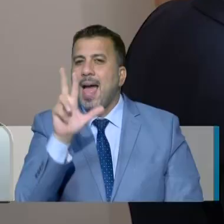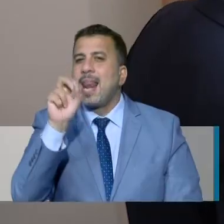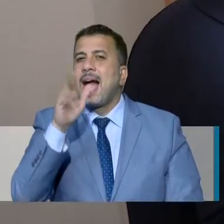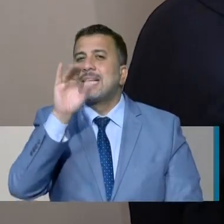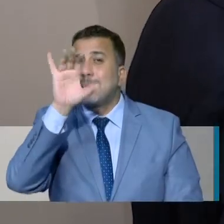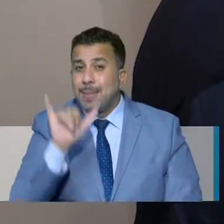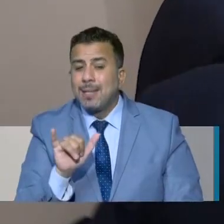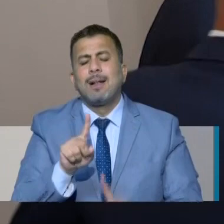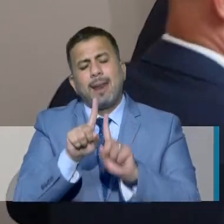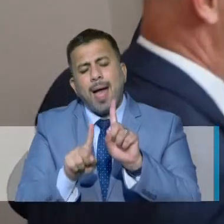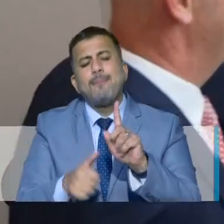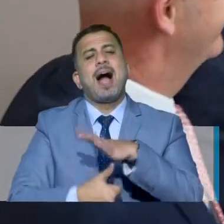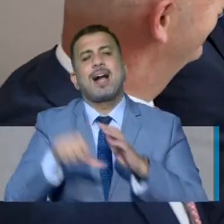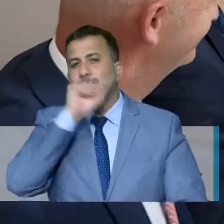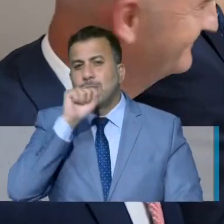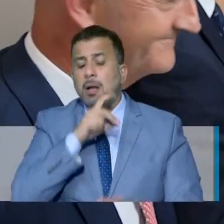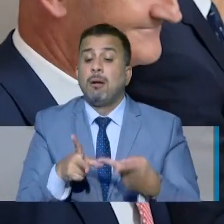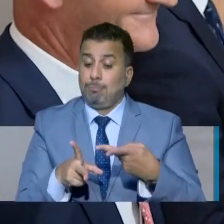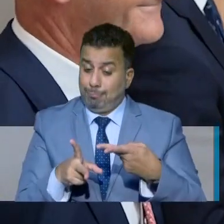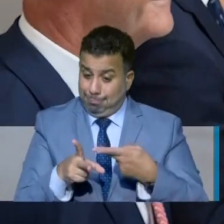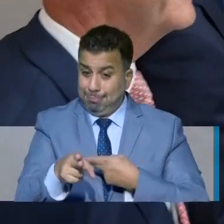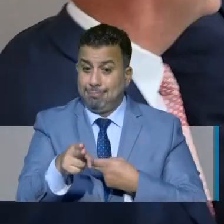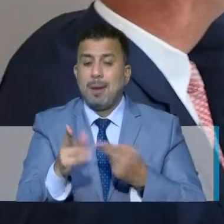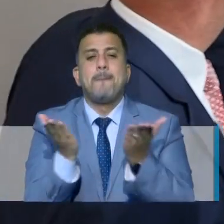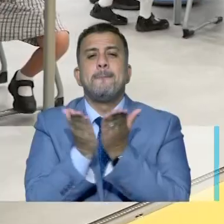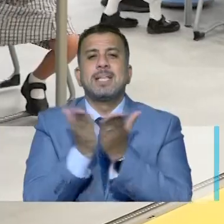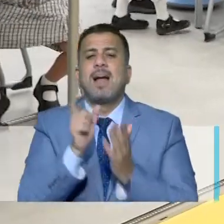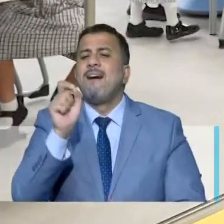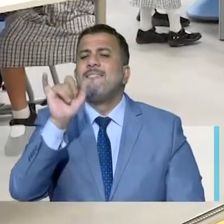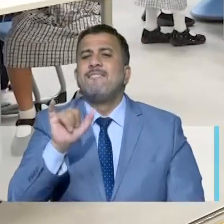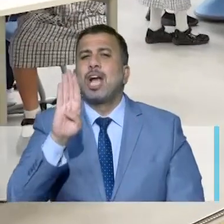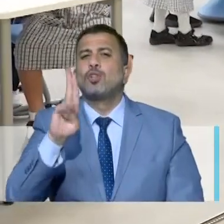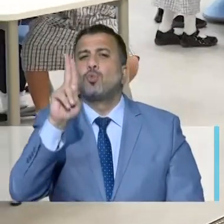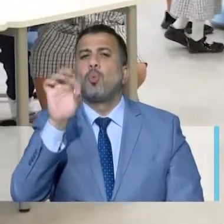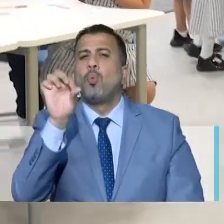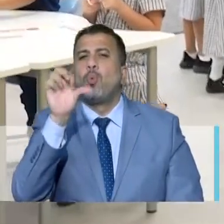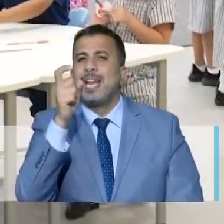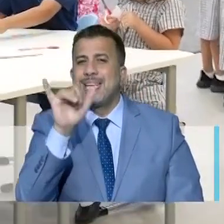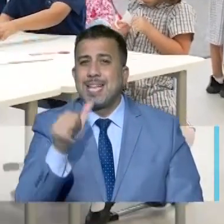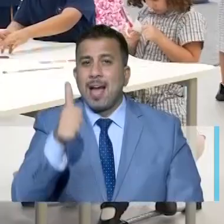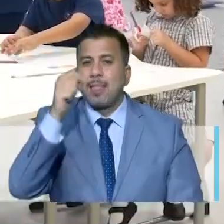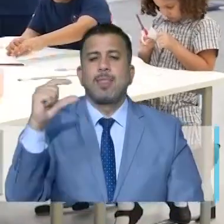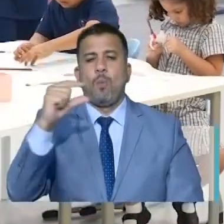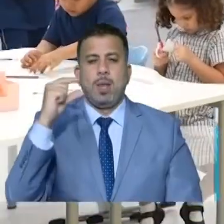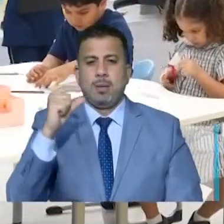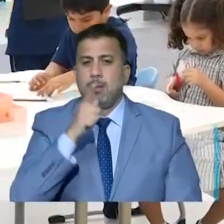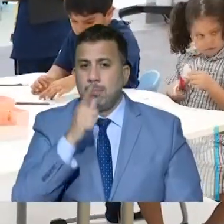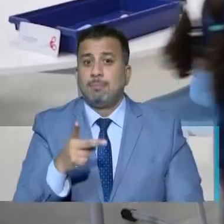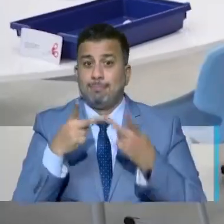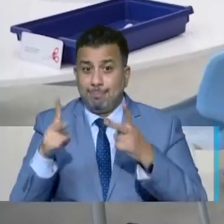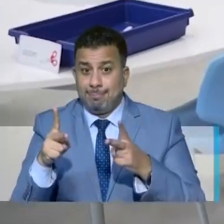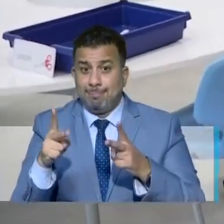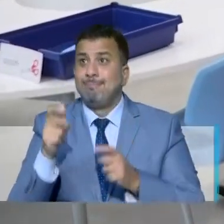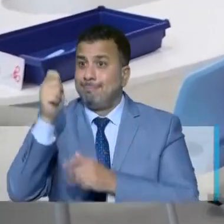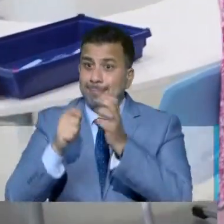حاكم الشارقه افتتح سموه مدرسه فيكتوريا الدوليه عقب ازاحه ستار التقليدي ايذانا بالافتتاح